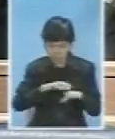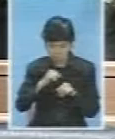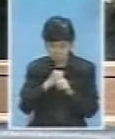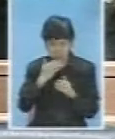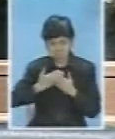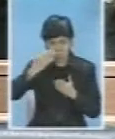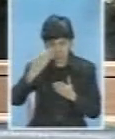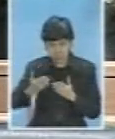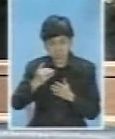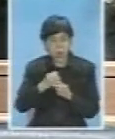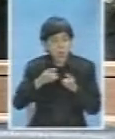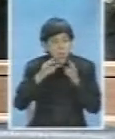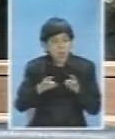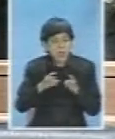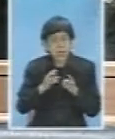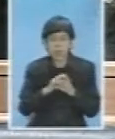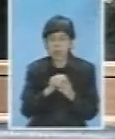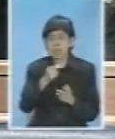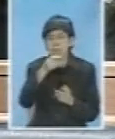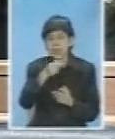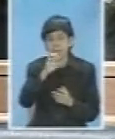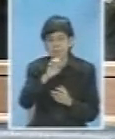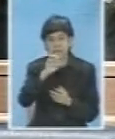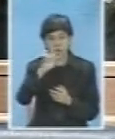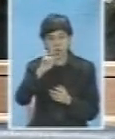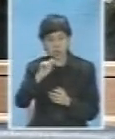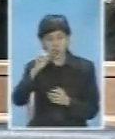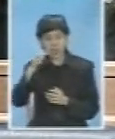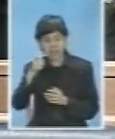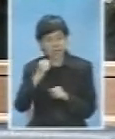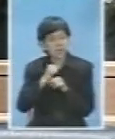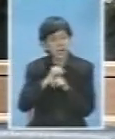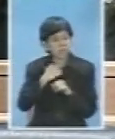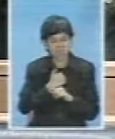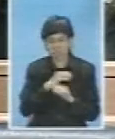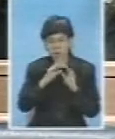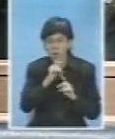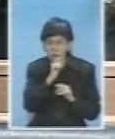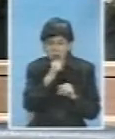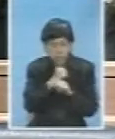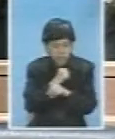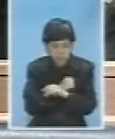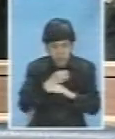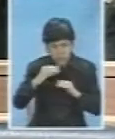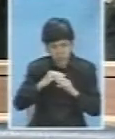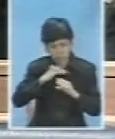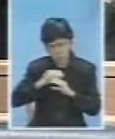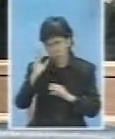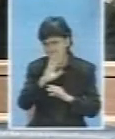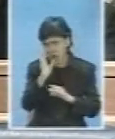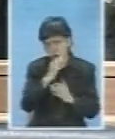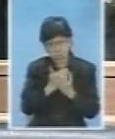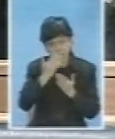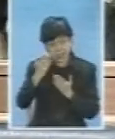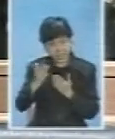จัดซื้อโดยวิธีการ G2G ซึ่งเรื่องนี้ผมไม่อยากให้เกิดขึ้นในการที่ไปแสวงหาผลประโยชน์กับการจัด